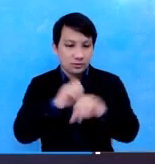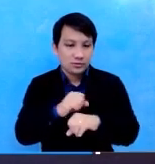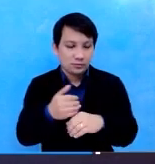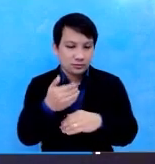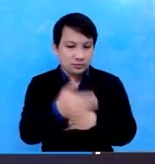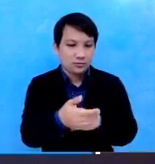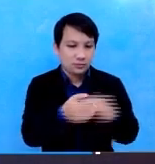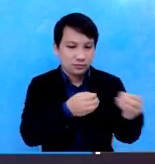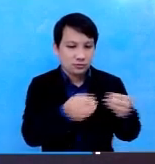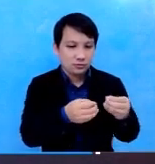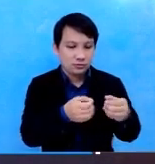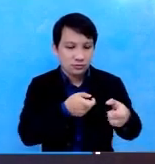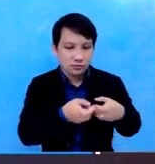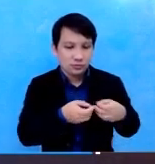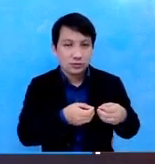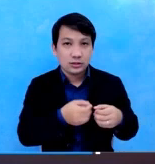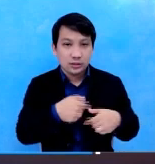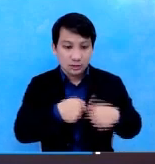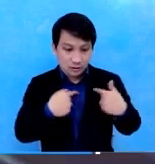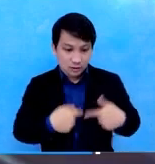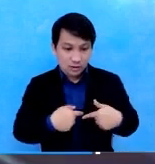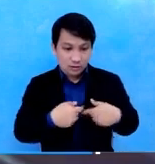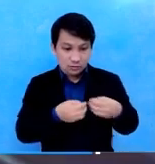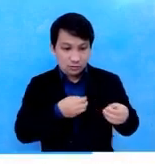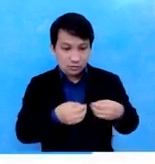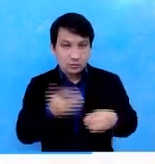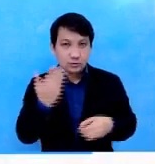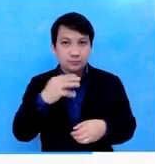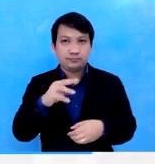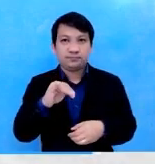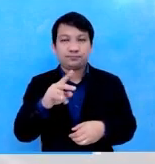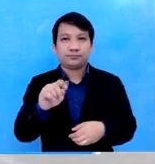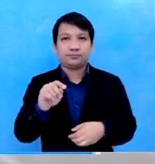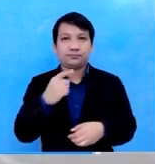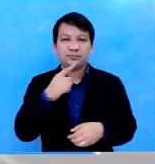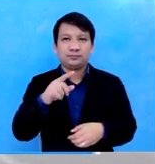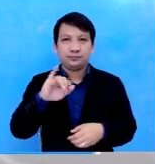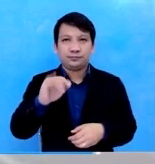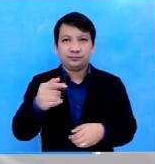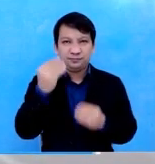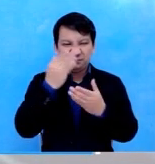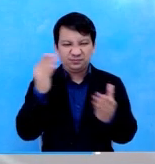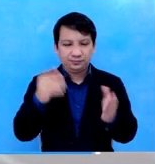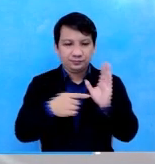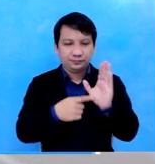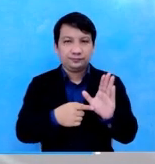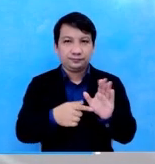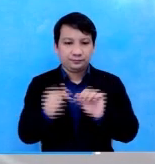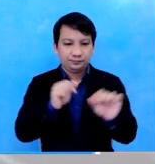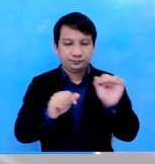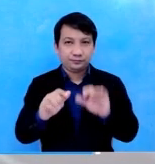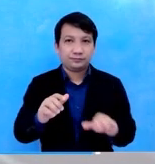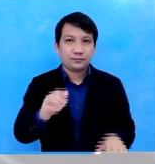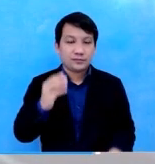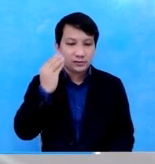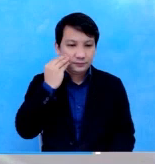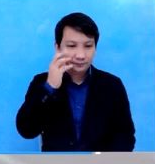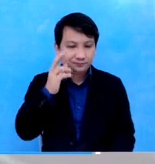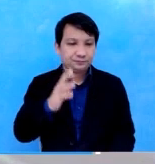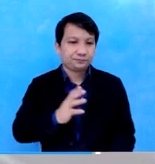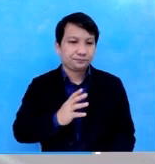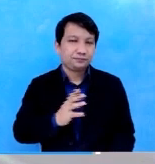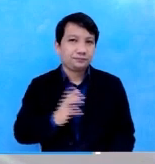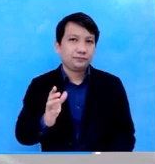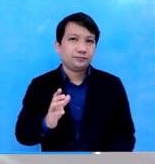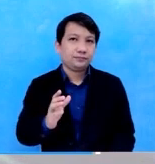sa heart procedure sa Asian Hospital sa Muntinlupa City. Sa isang Instagram post, sinabi ng asawa niya si actress host Mariel Padilla na maayos naman ang kalagayan